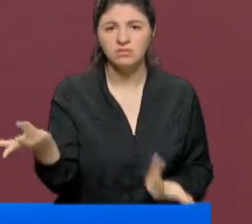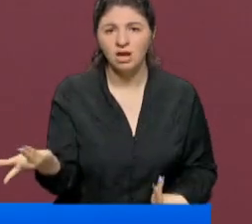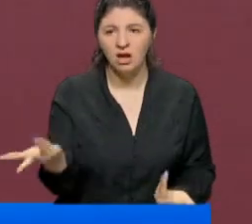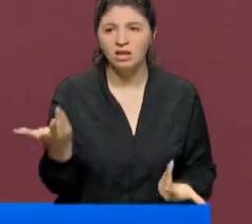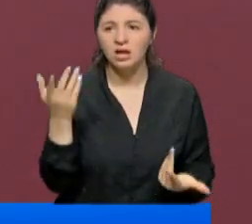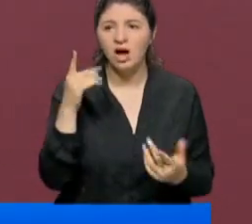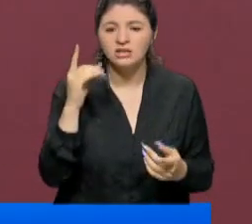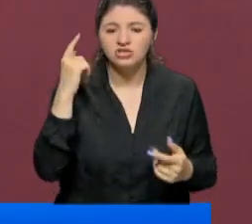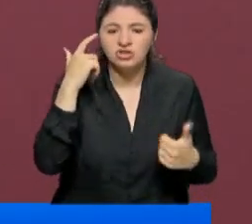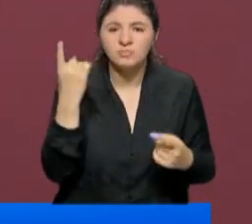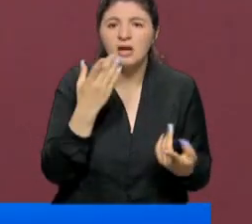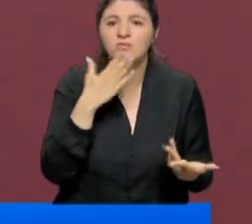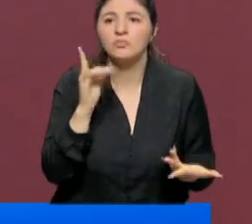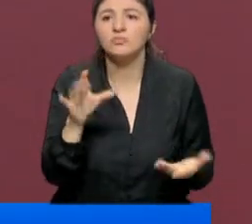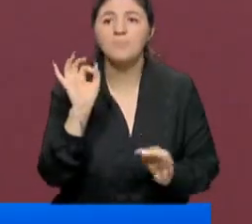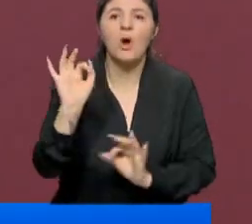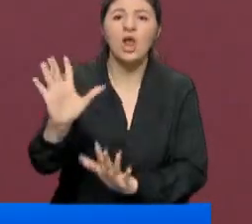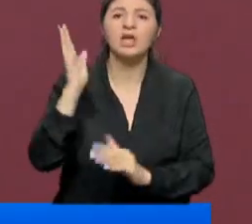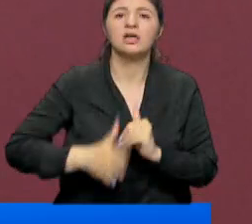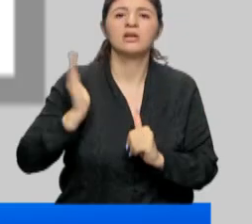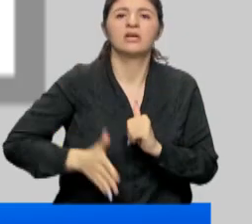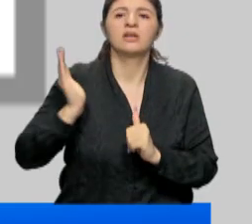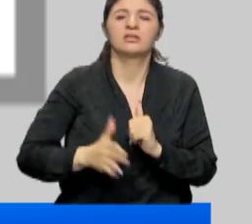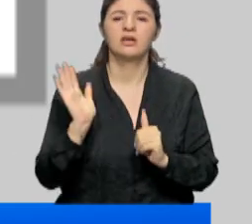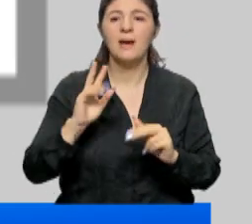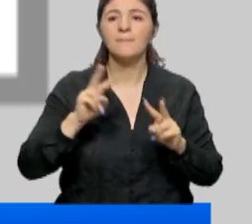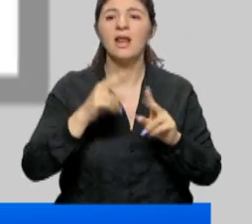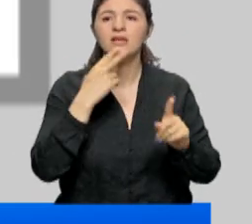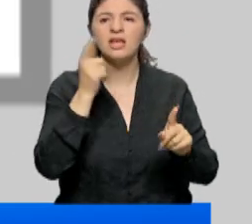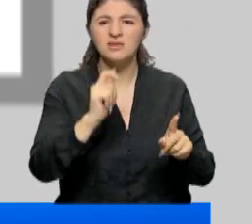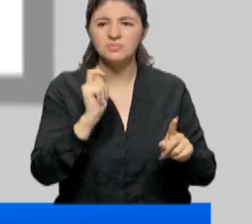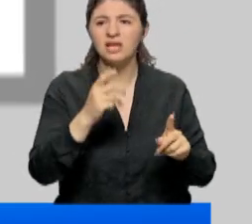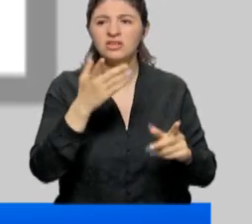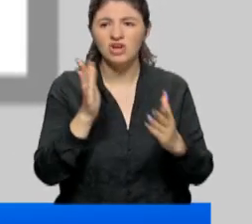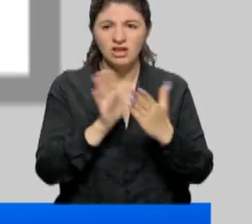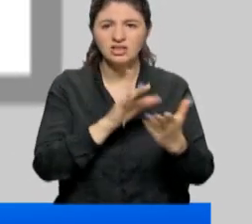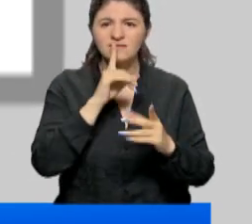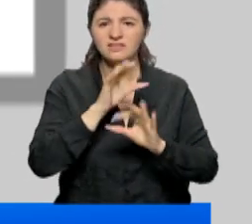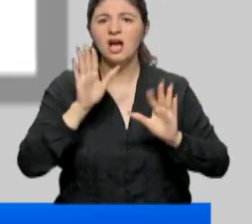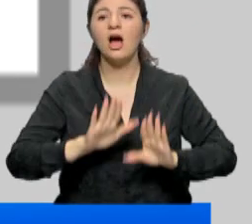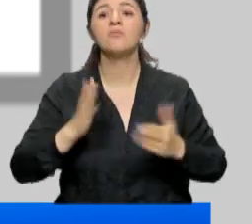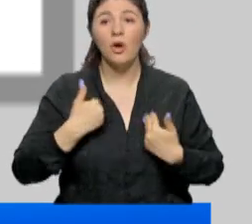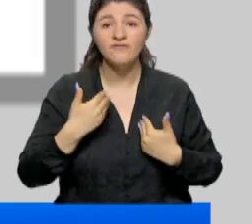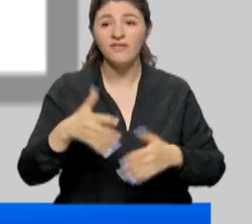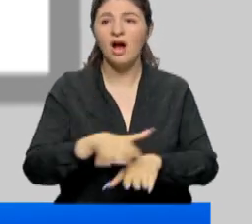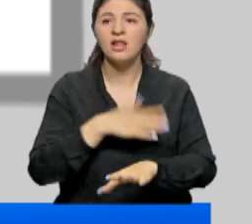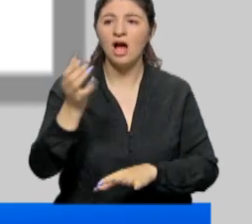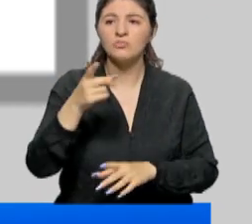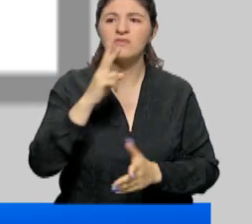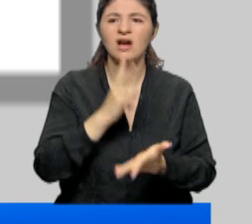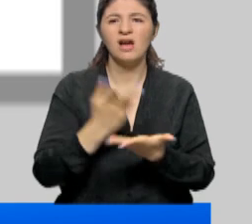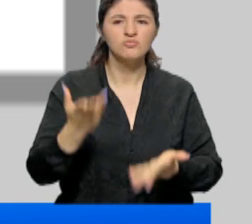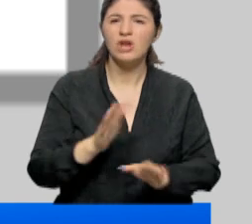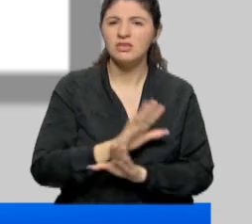Aslında şaşıracak bir şey yok bunlar bu zat yaz Ya bırak ya Melek mosso yapılan şeyin karşısında sessiz kalmıyorum ve valiliğin